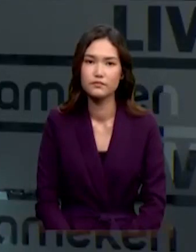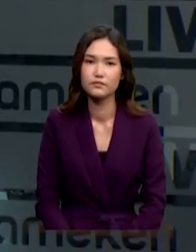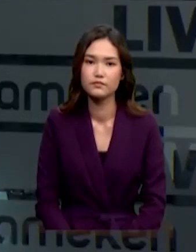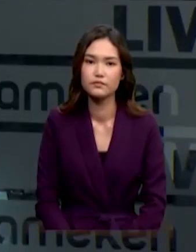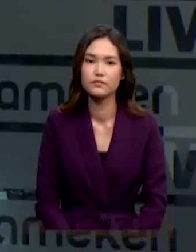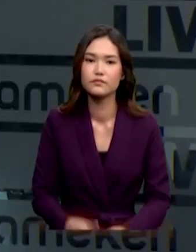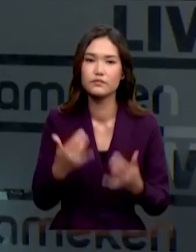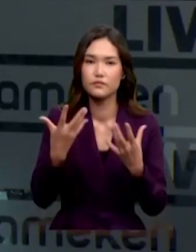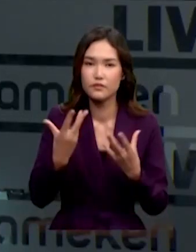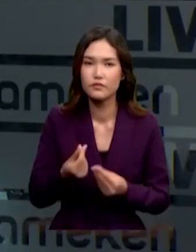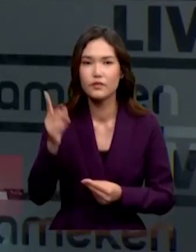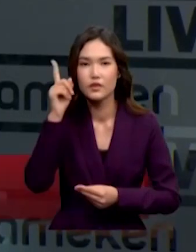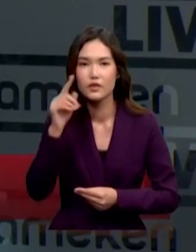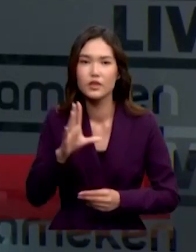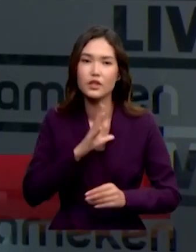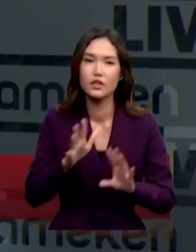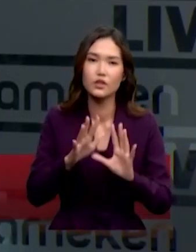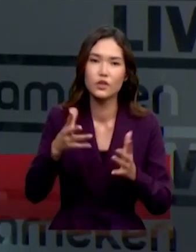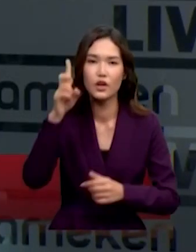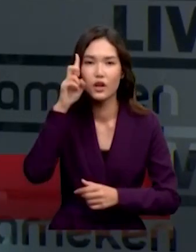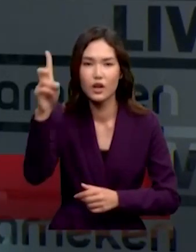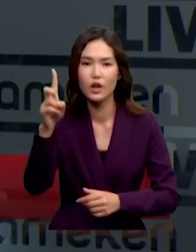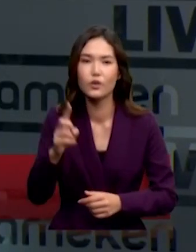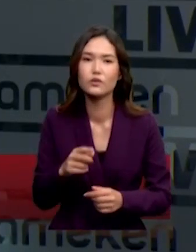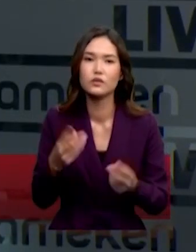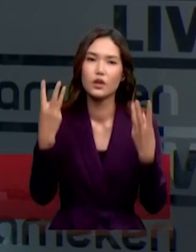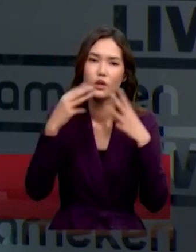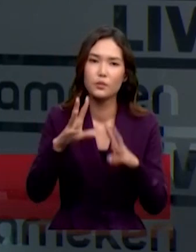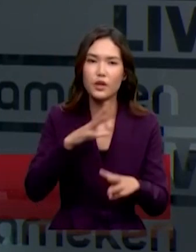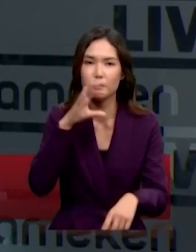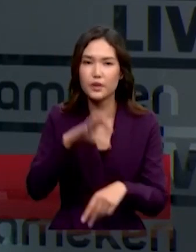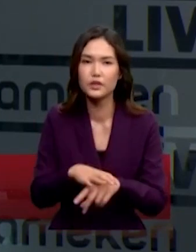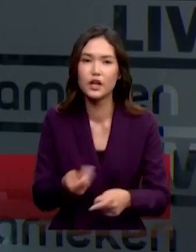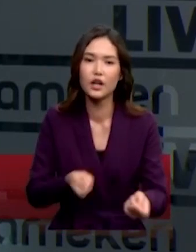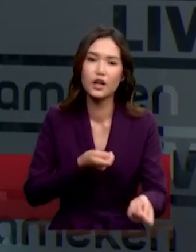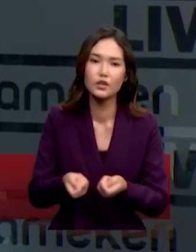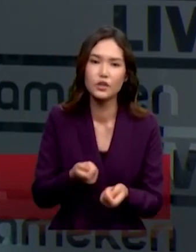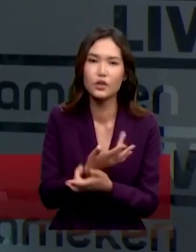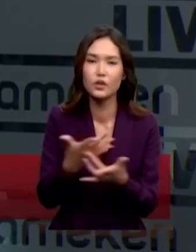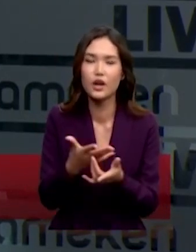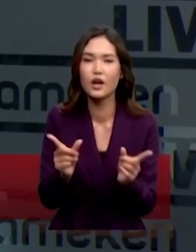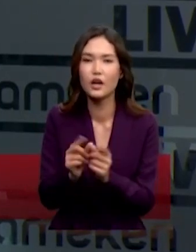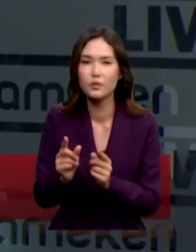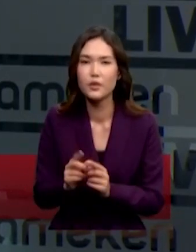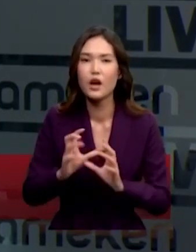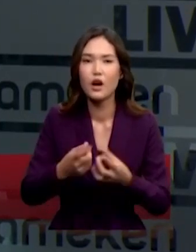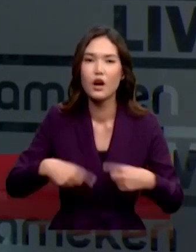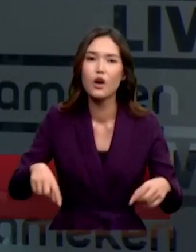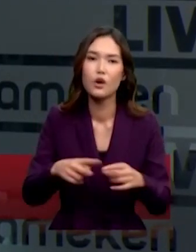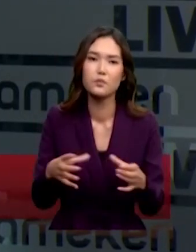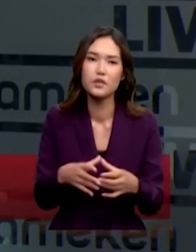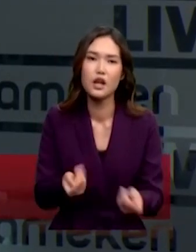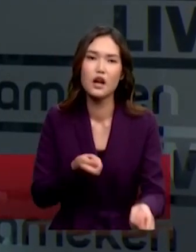На тарифы сотовых операторов планируют ввести государственное регулирование. Эту сферу также хотят отнести к общественно значимым